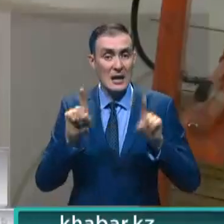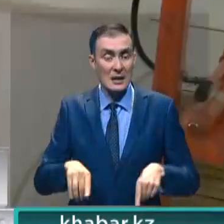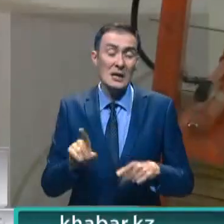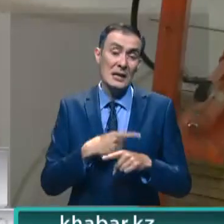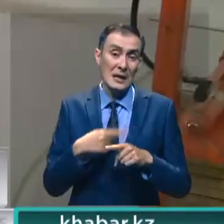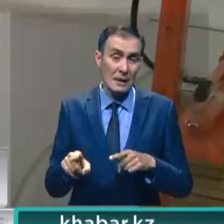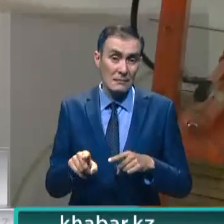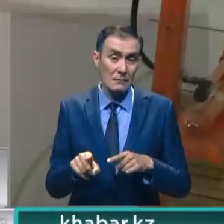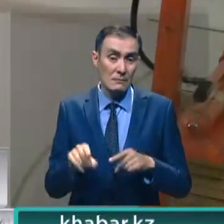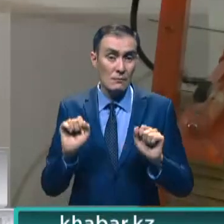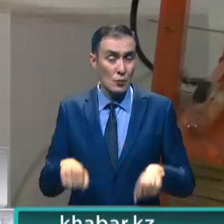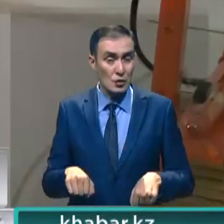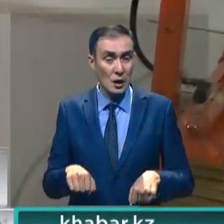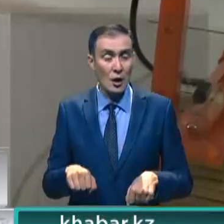или